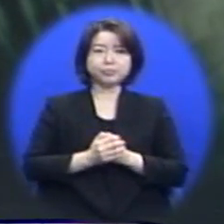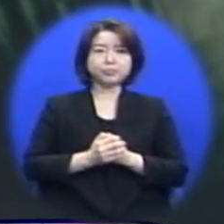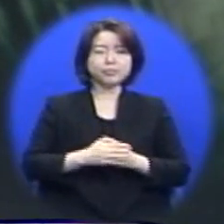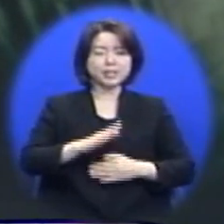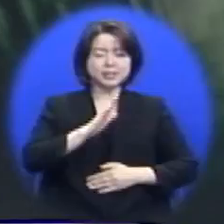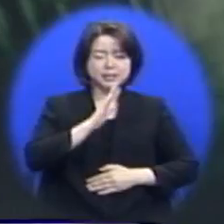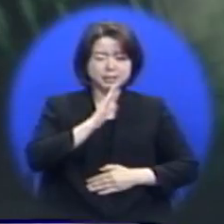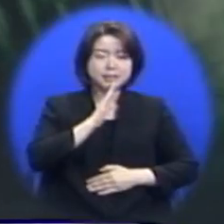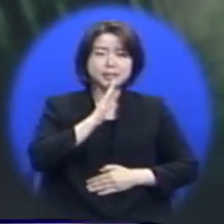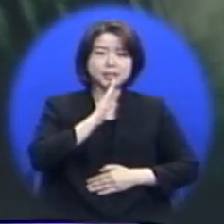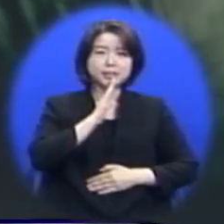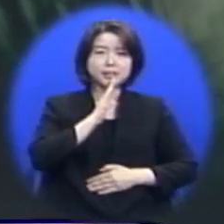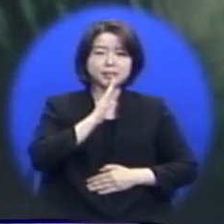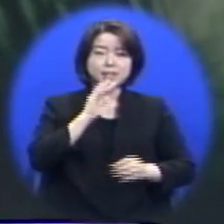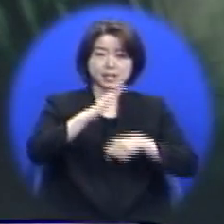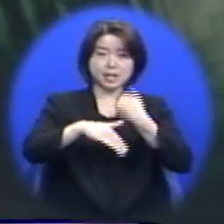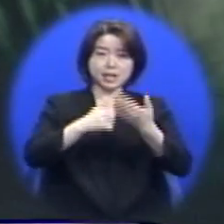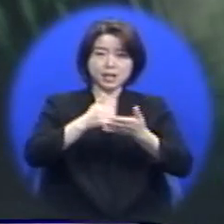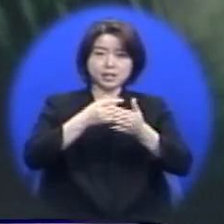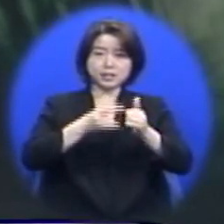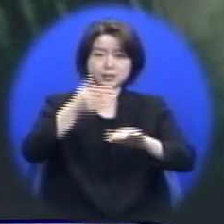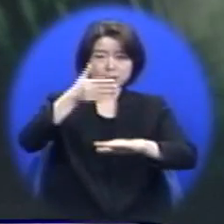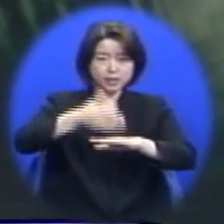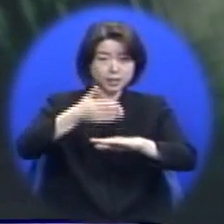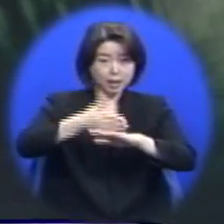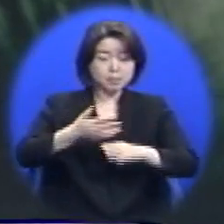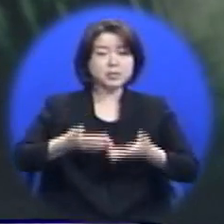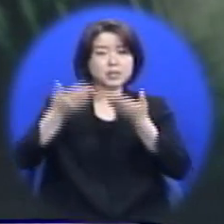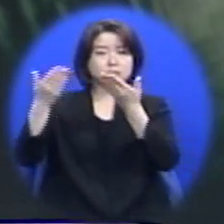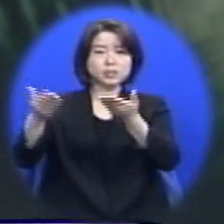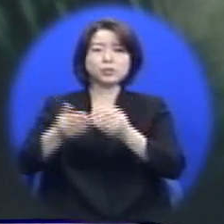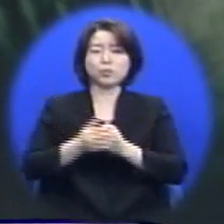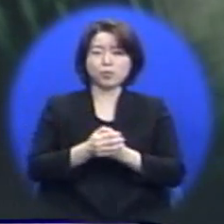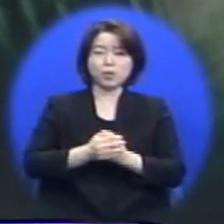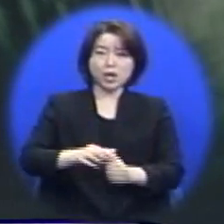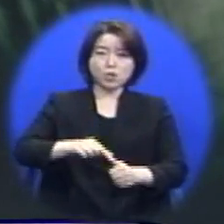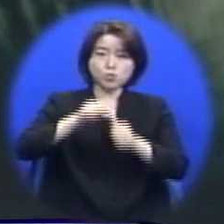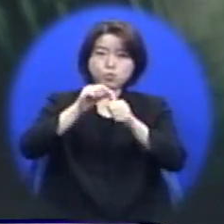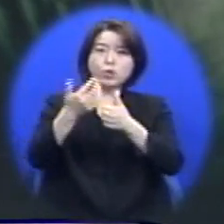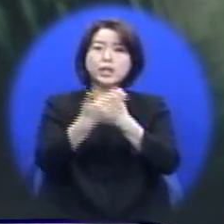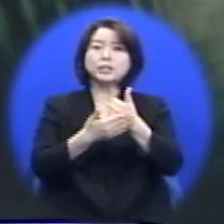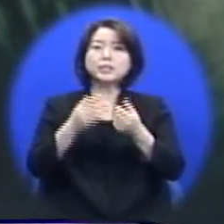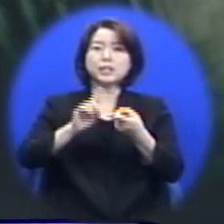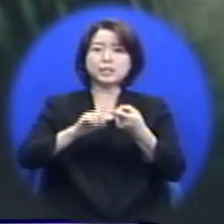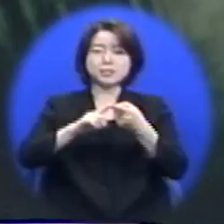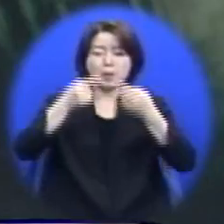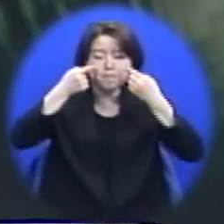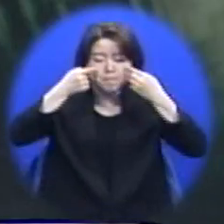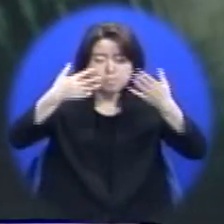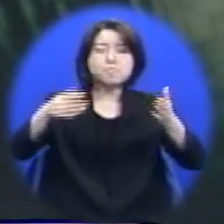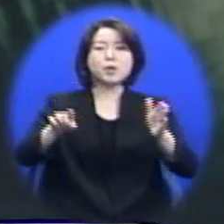진짜 하나님께 감사하며 구원의 은혜에 대해서 분명히 믿으며